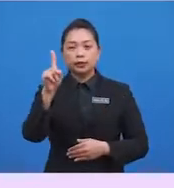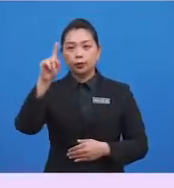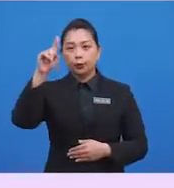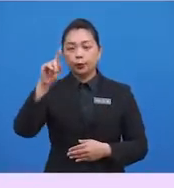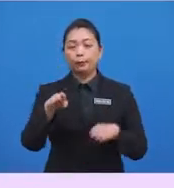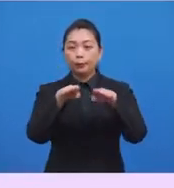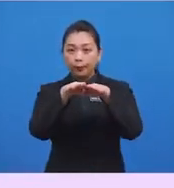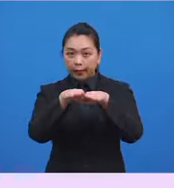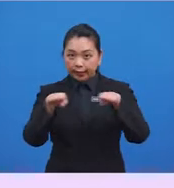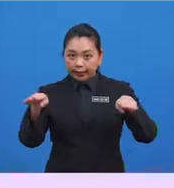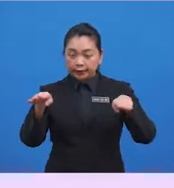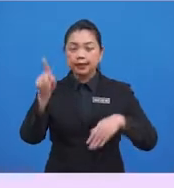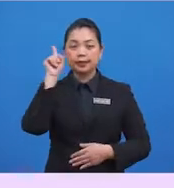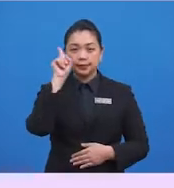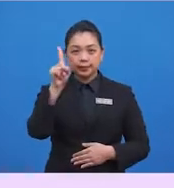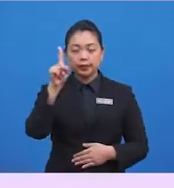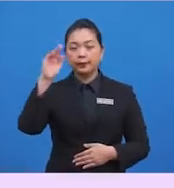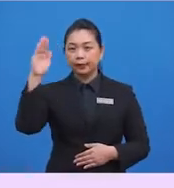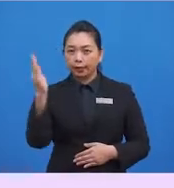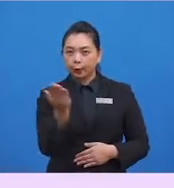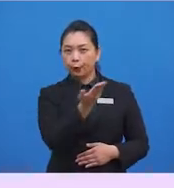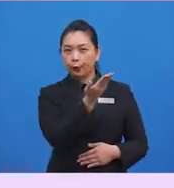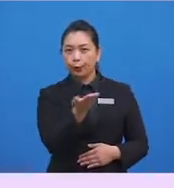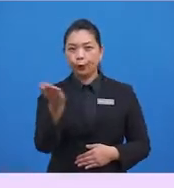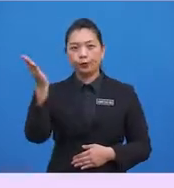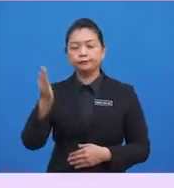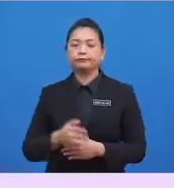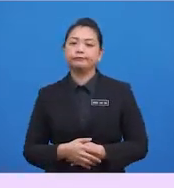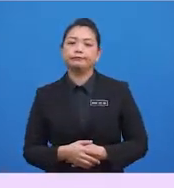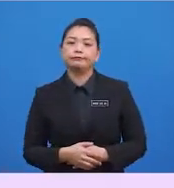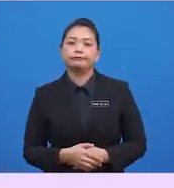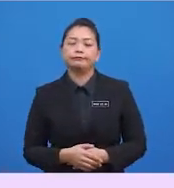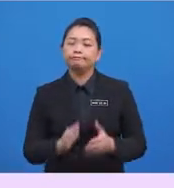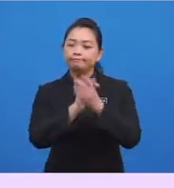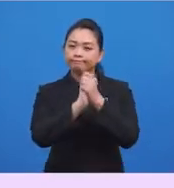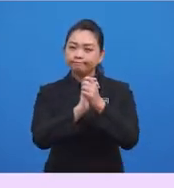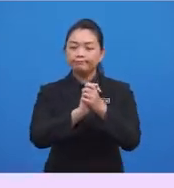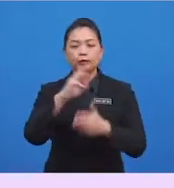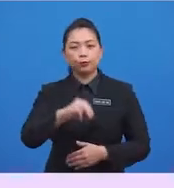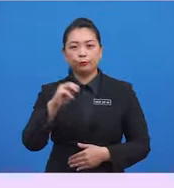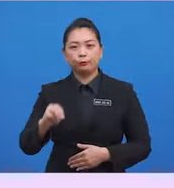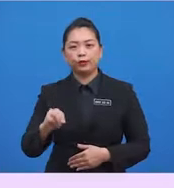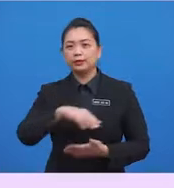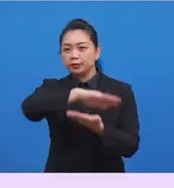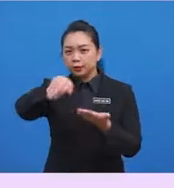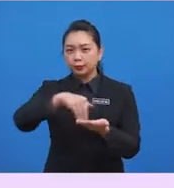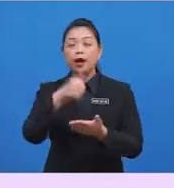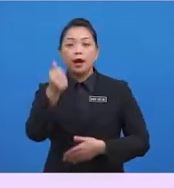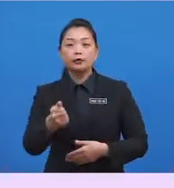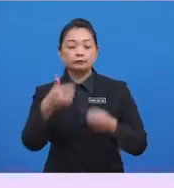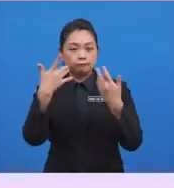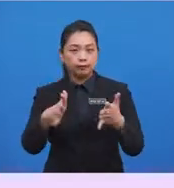permukaan rata dan satu permukaan melengkung. Tahniah murid-murid semua, anda telah